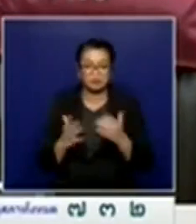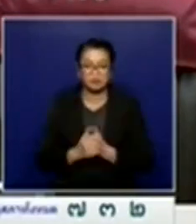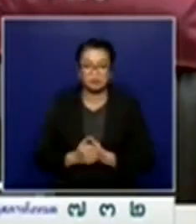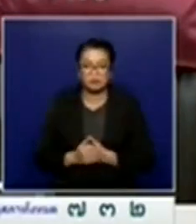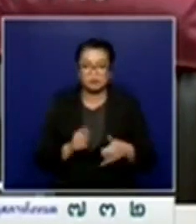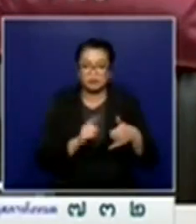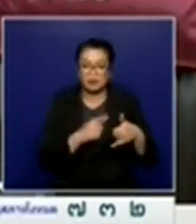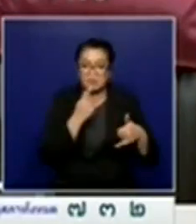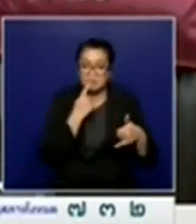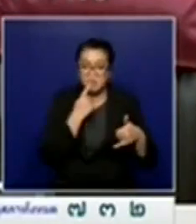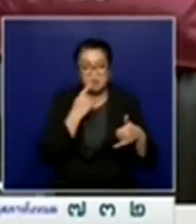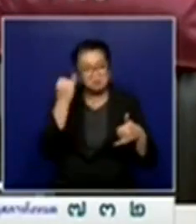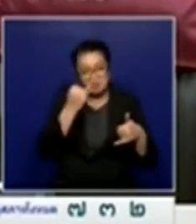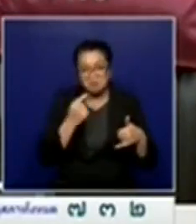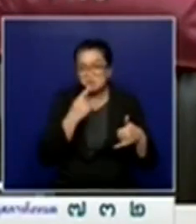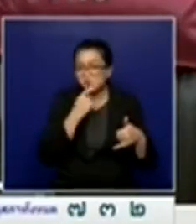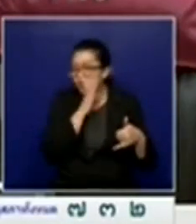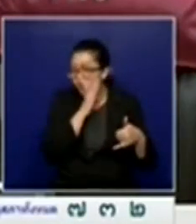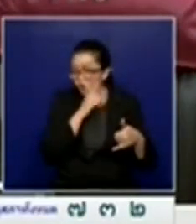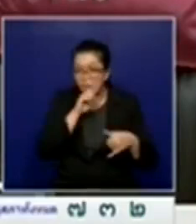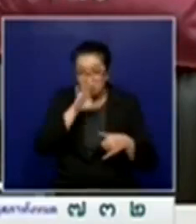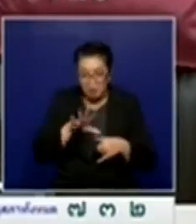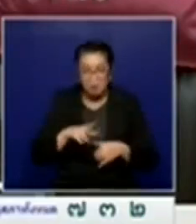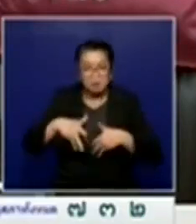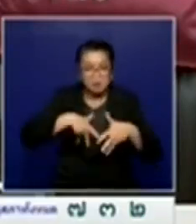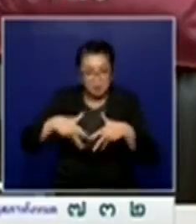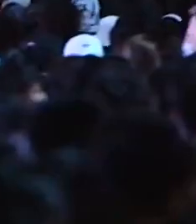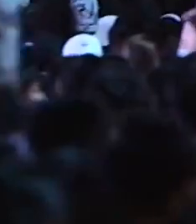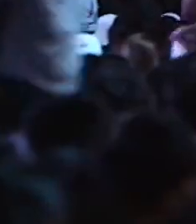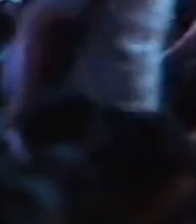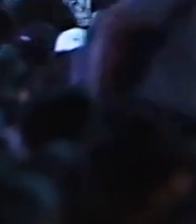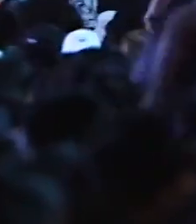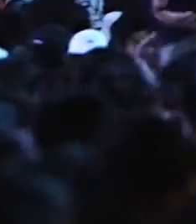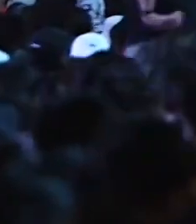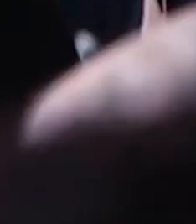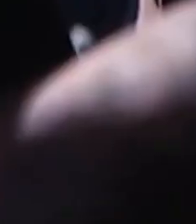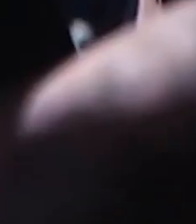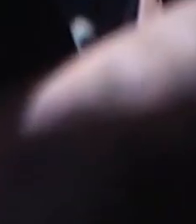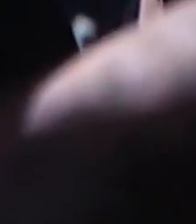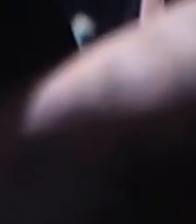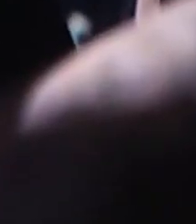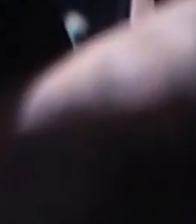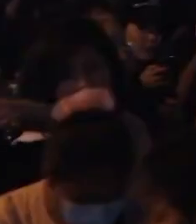ากว่าตาขยิบแบบนี้ยังกล้ามาบอกประชาชนว่าให้ถอยคนละก้าวเหรอคะ